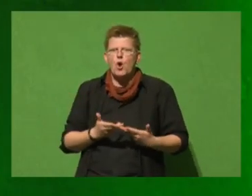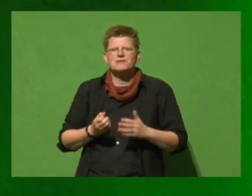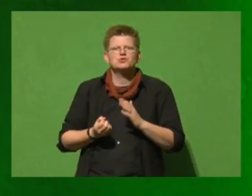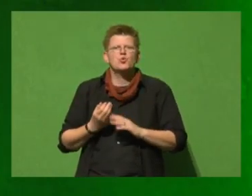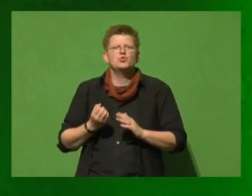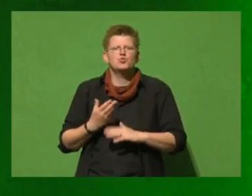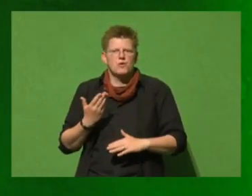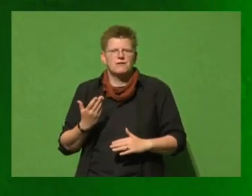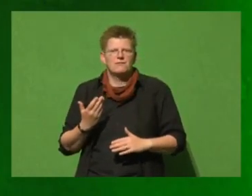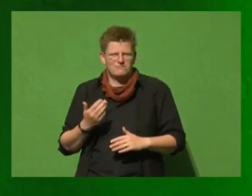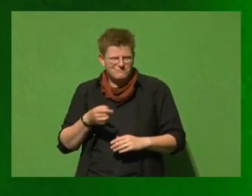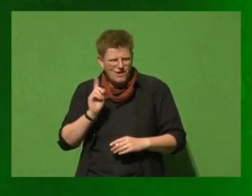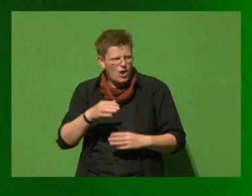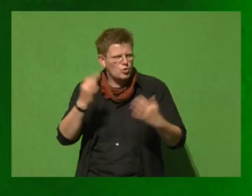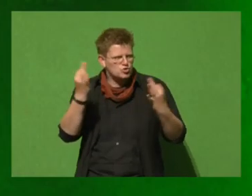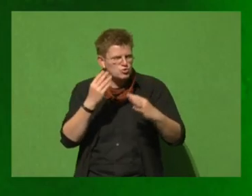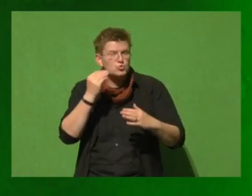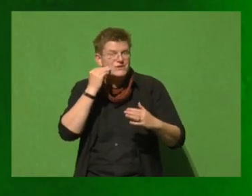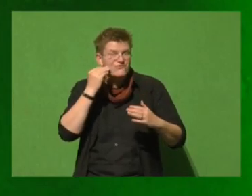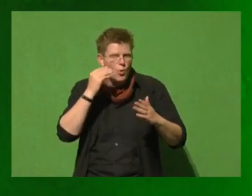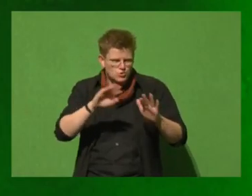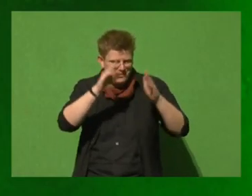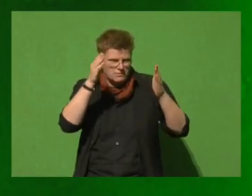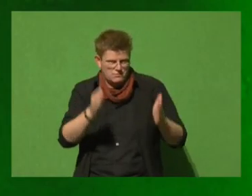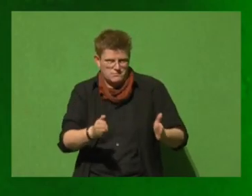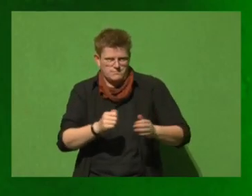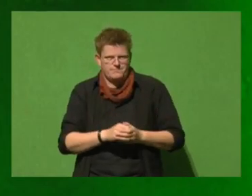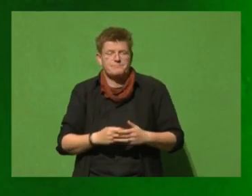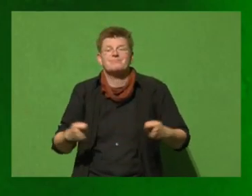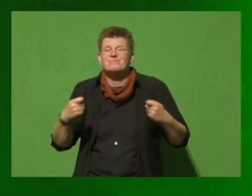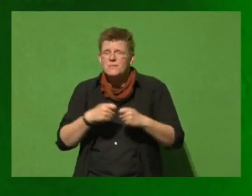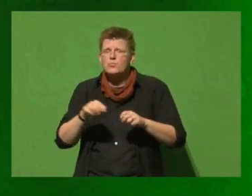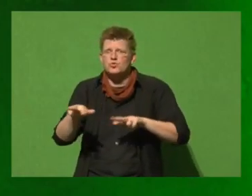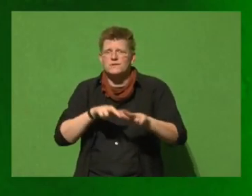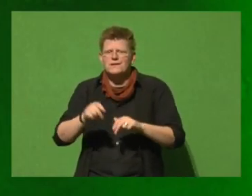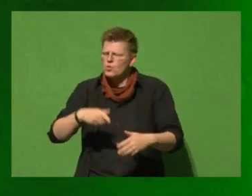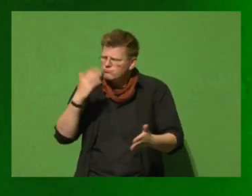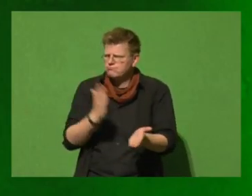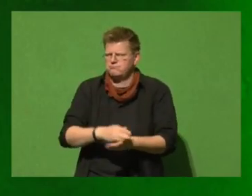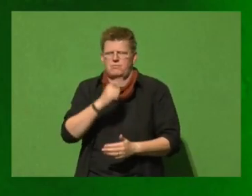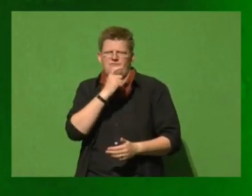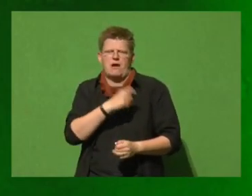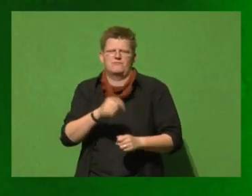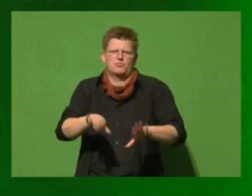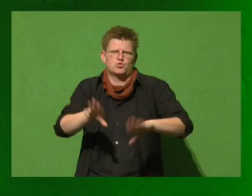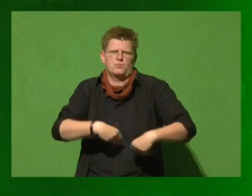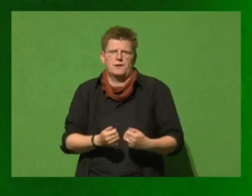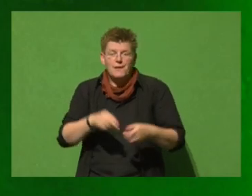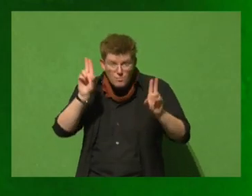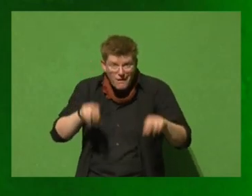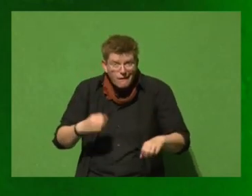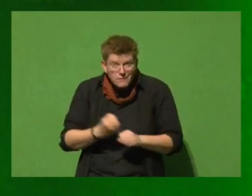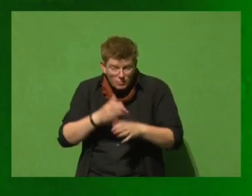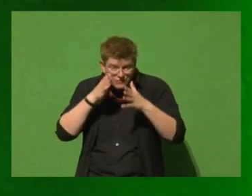fordern, dass auch die Bundesregierung endlich Verantwortung übernimmt, denn sich auf das ehrenamtliche Engagement allein zu verlassen, ist keine